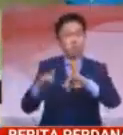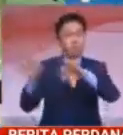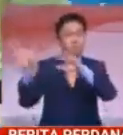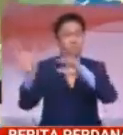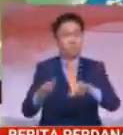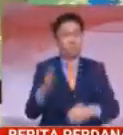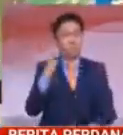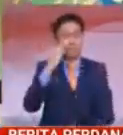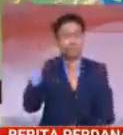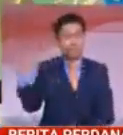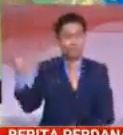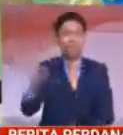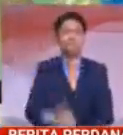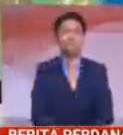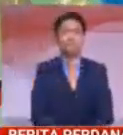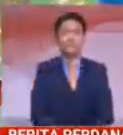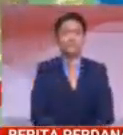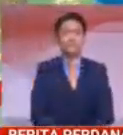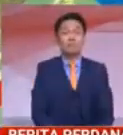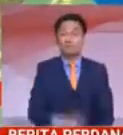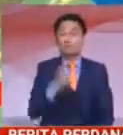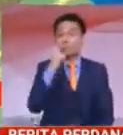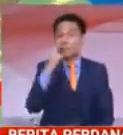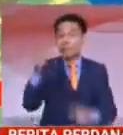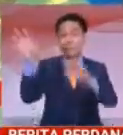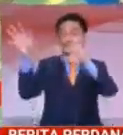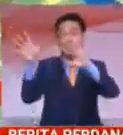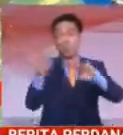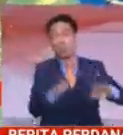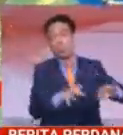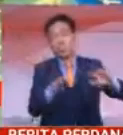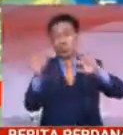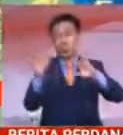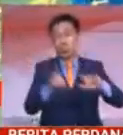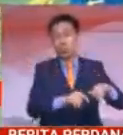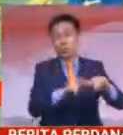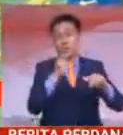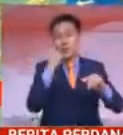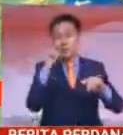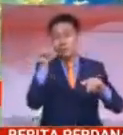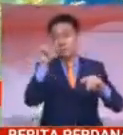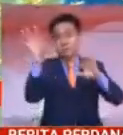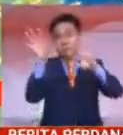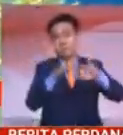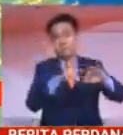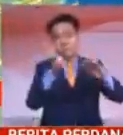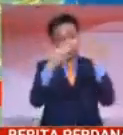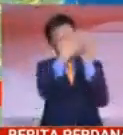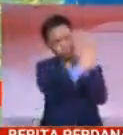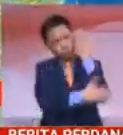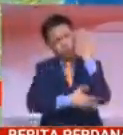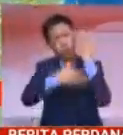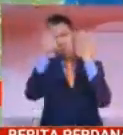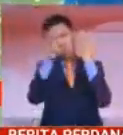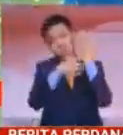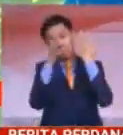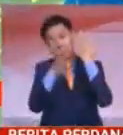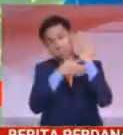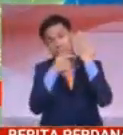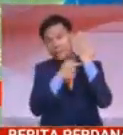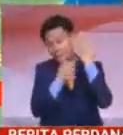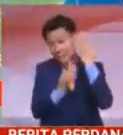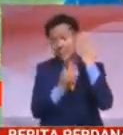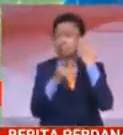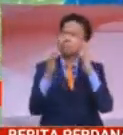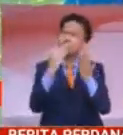semasa. Dapat diperhatikan ketika ini angin telah pun bertiup dari timur laut menuju ke semenanjung Malaysia dengan kelajuan yang